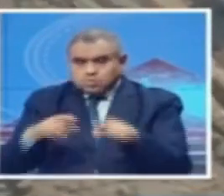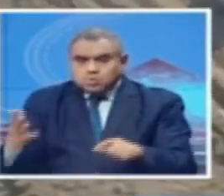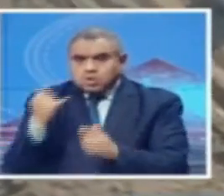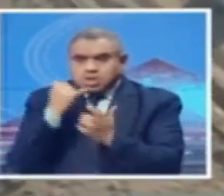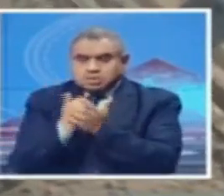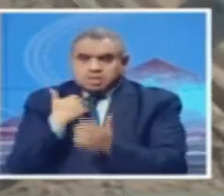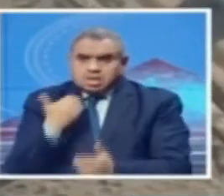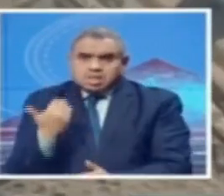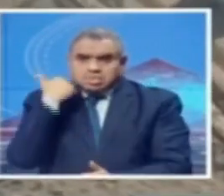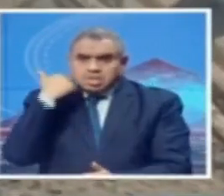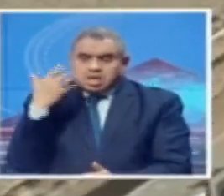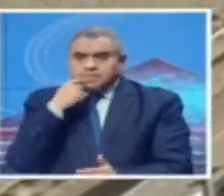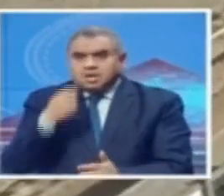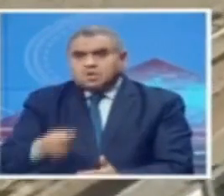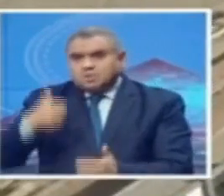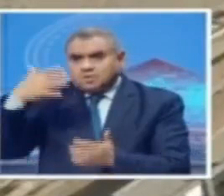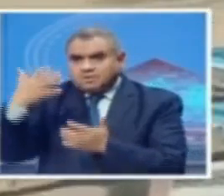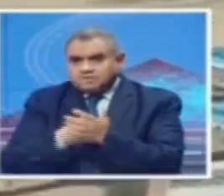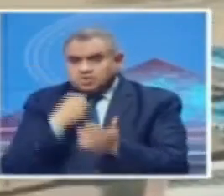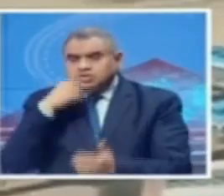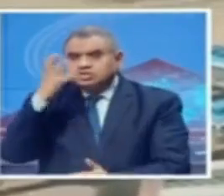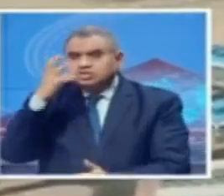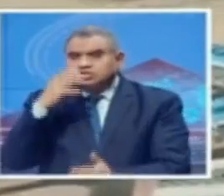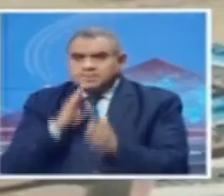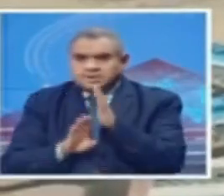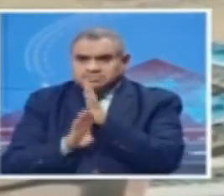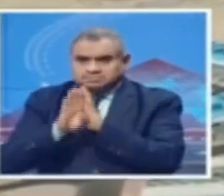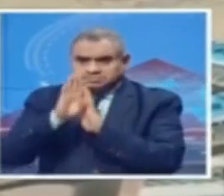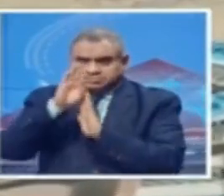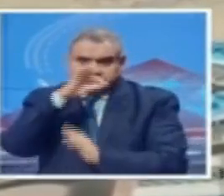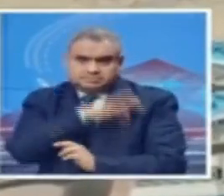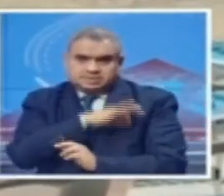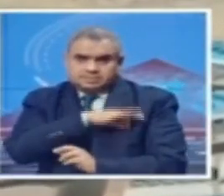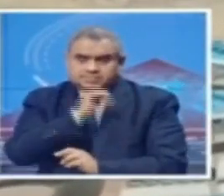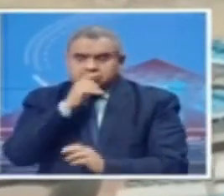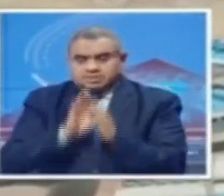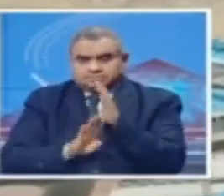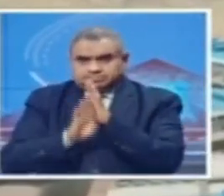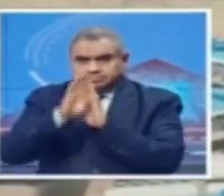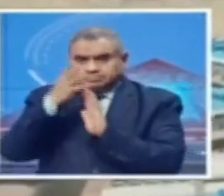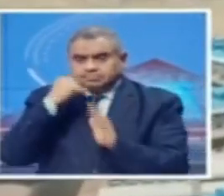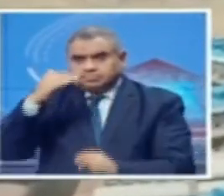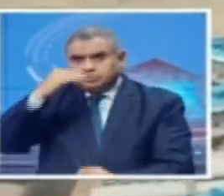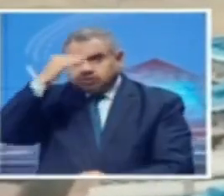نفسه تحقق فرصة للشباب الطموح في تغيير وتحسين